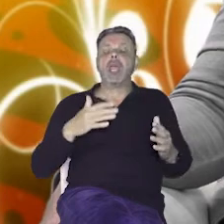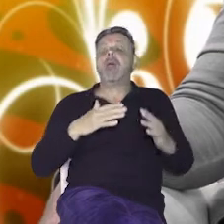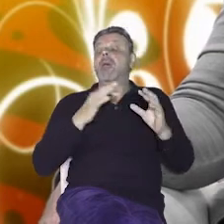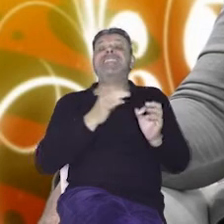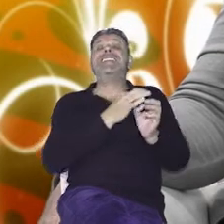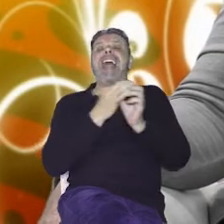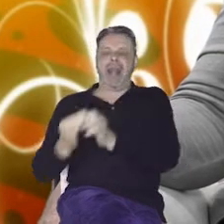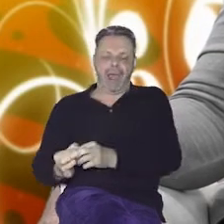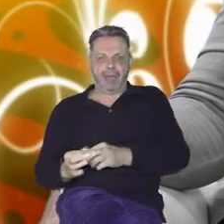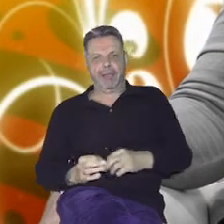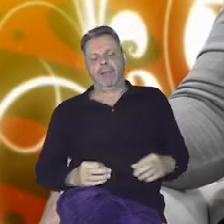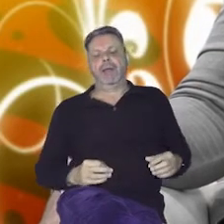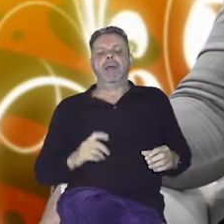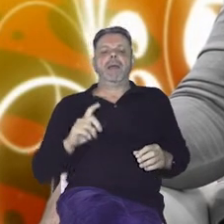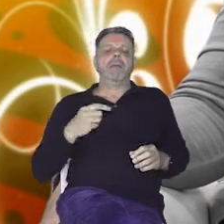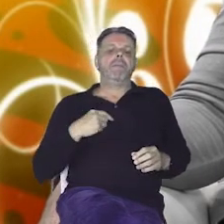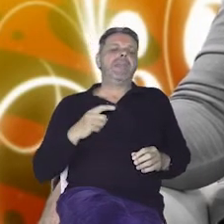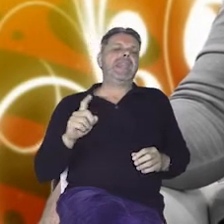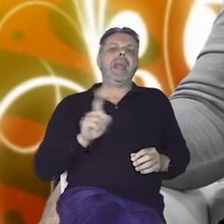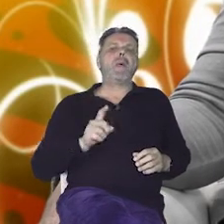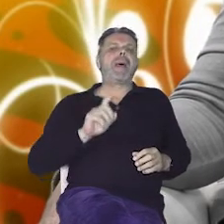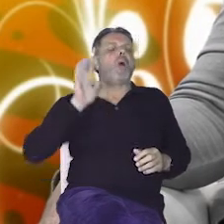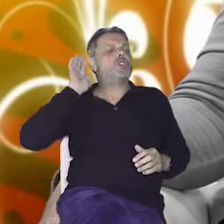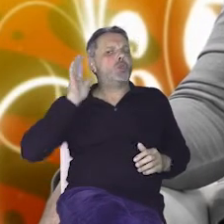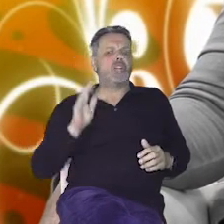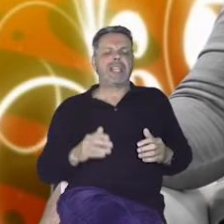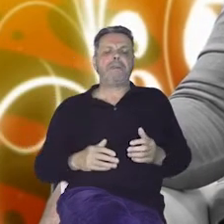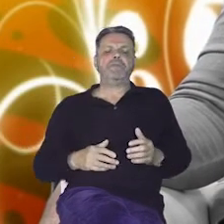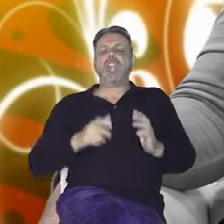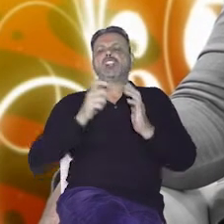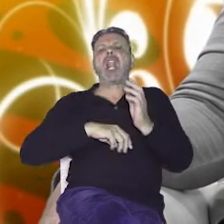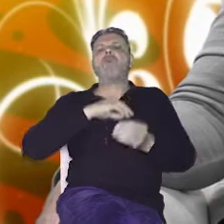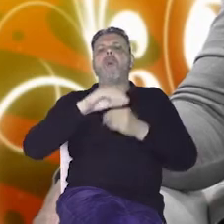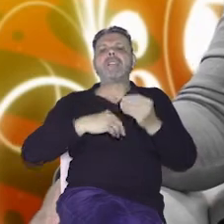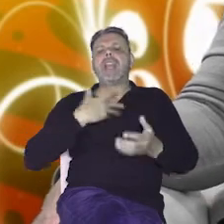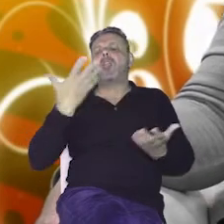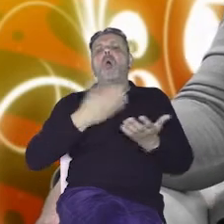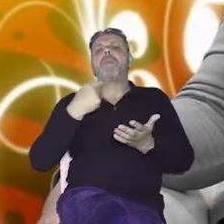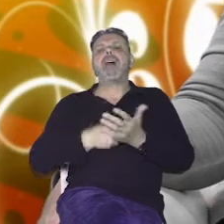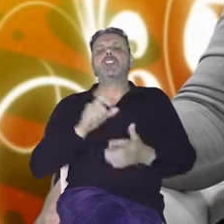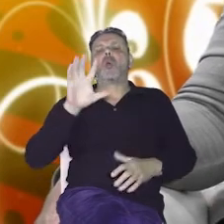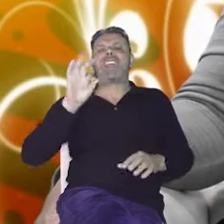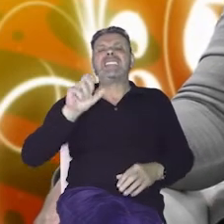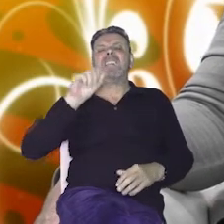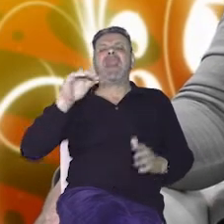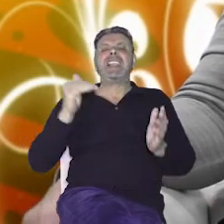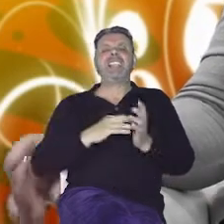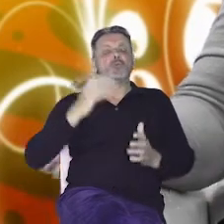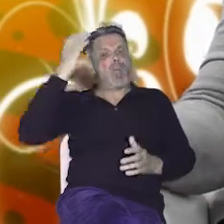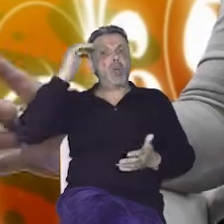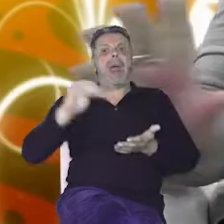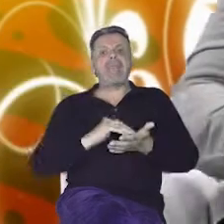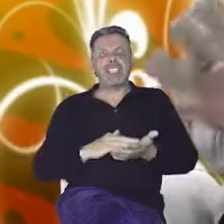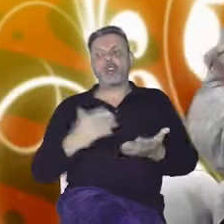koja, da ne moramo mi isto tako slušati o članovi obitelji koji plaćaju 10-12 tisuća kuna mjesečno da